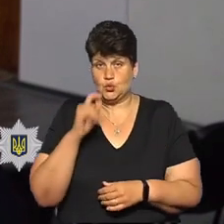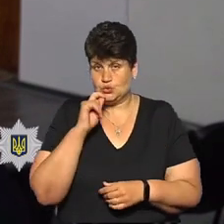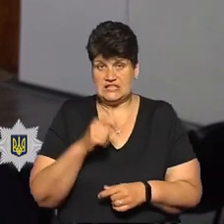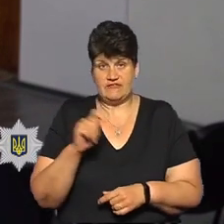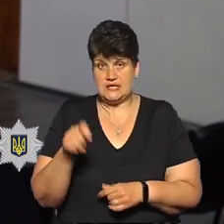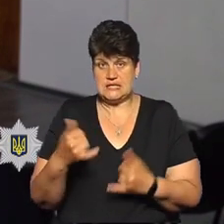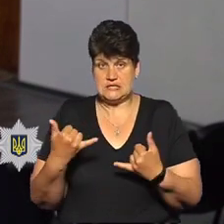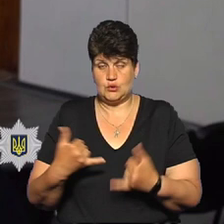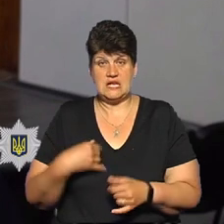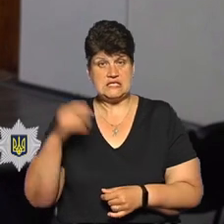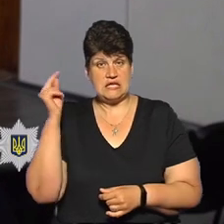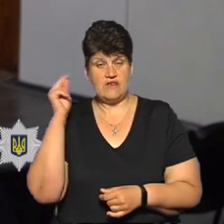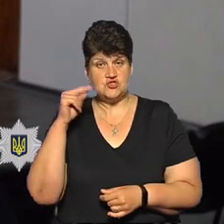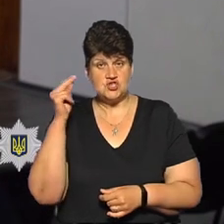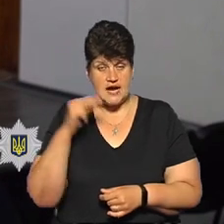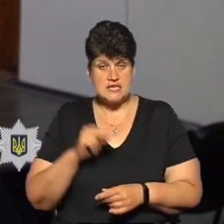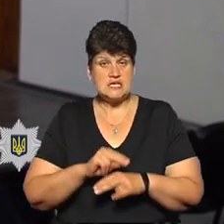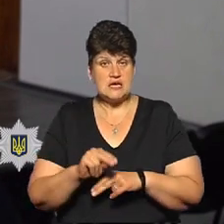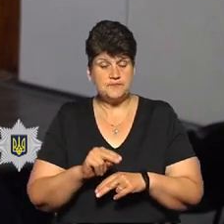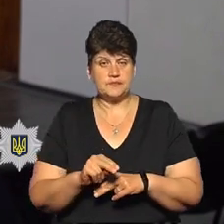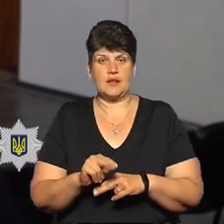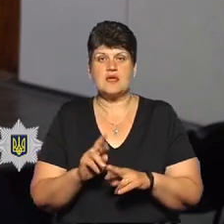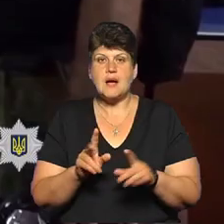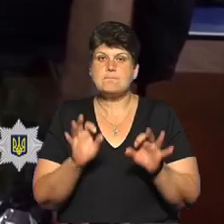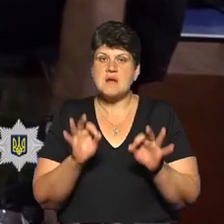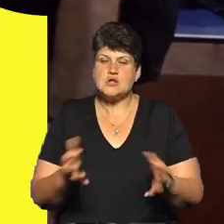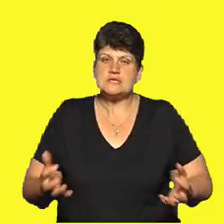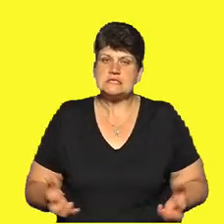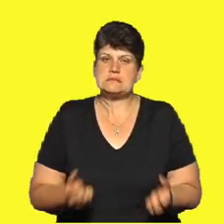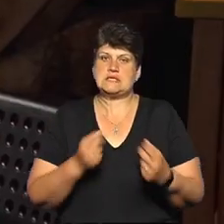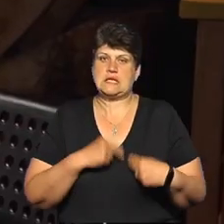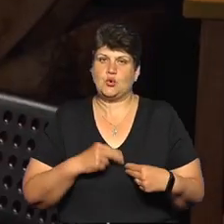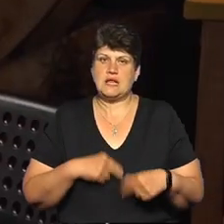як правильно спасти свого колегу на полі бою, як правильно класти турнікет.